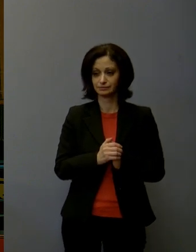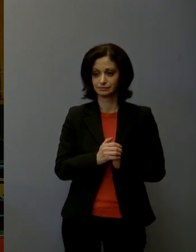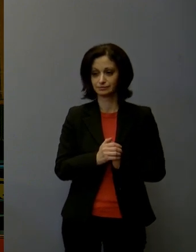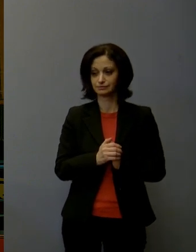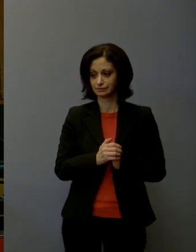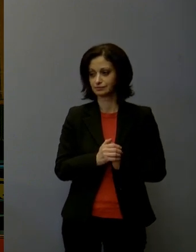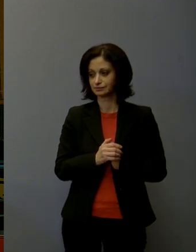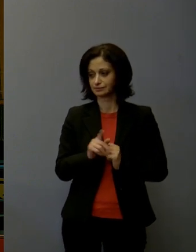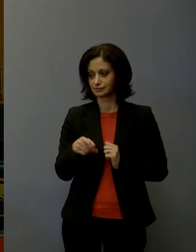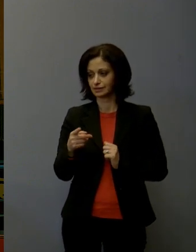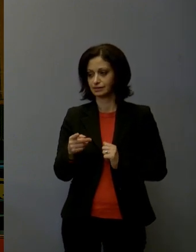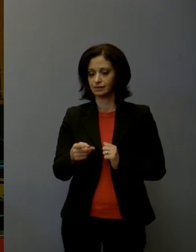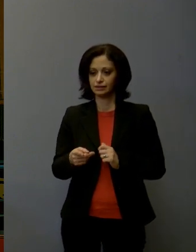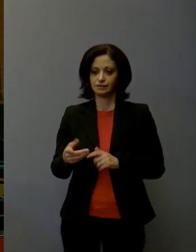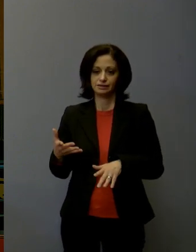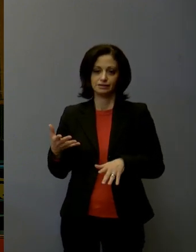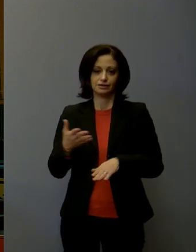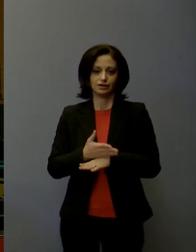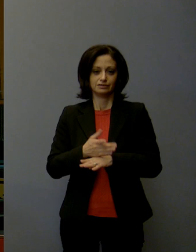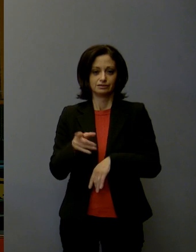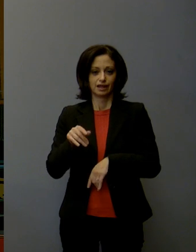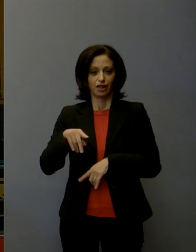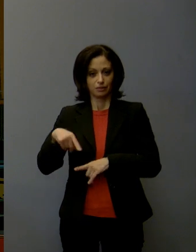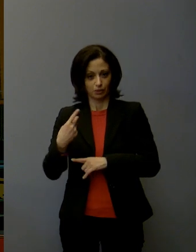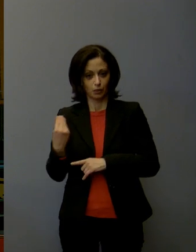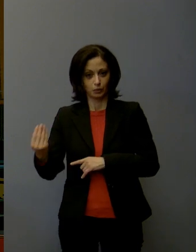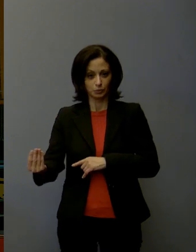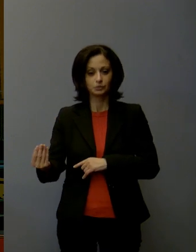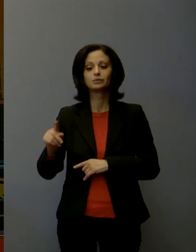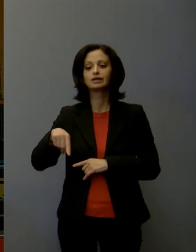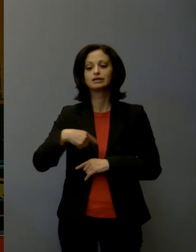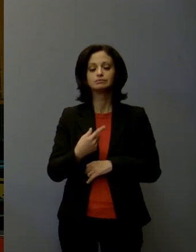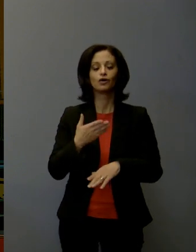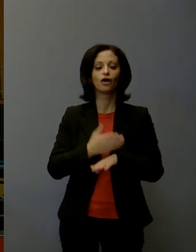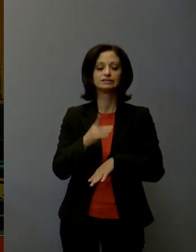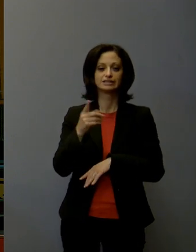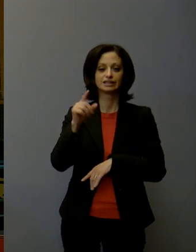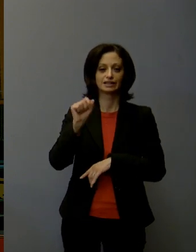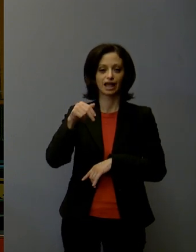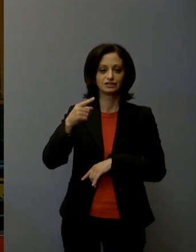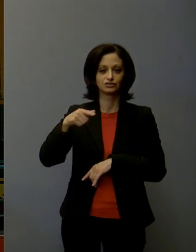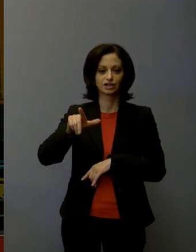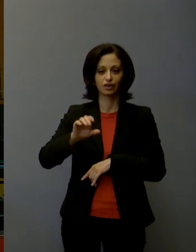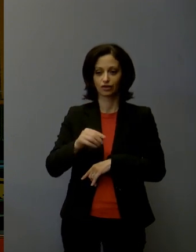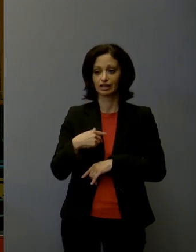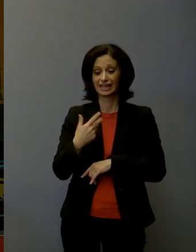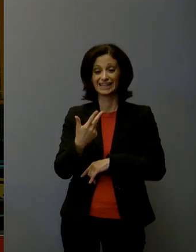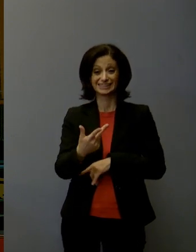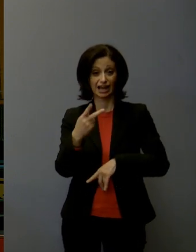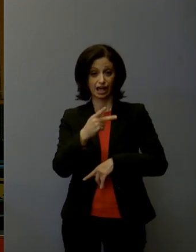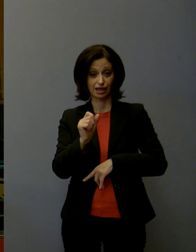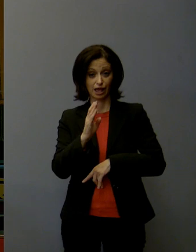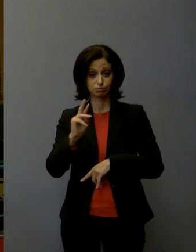poi lei considera Lodi ne A1 e poi toccherà al consigliere D'Angelo 3 E vabbè